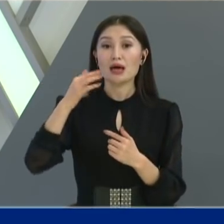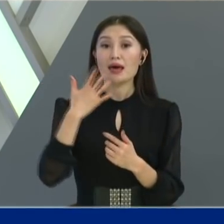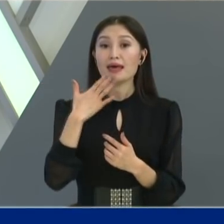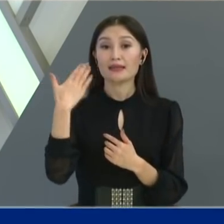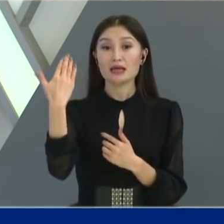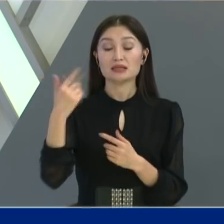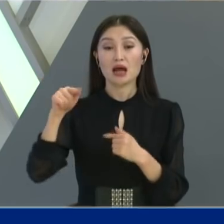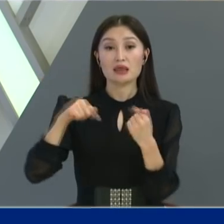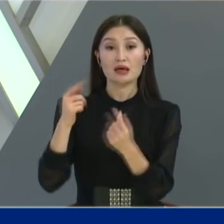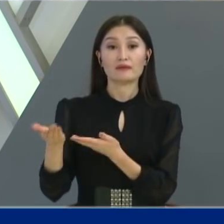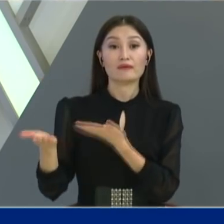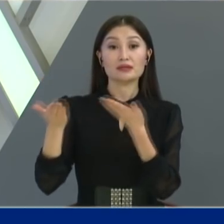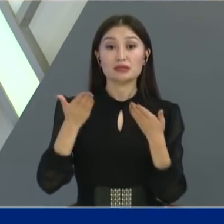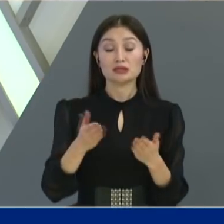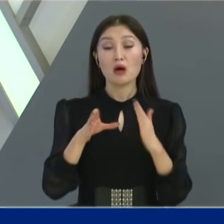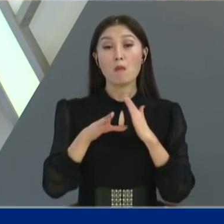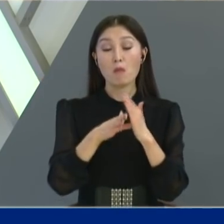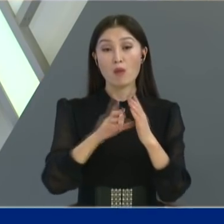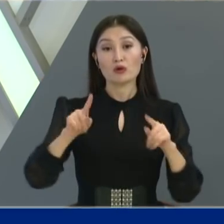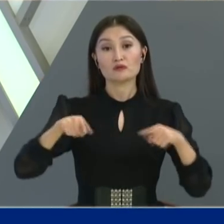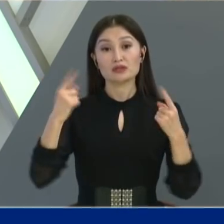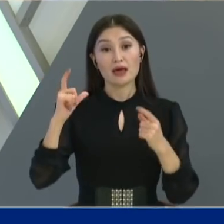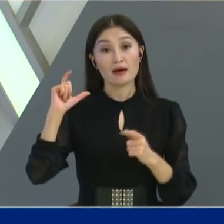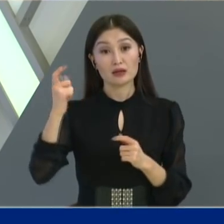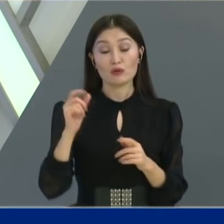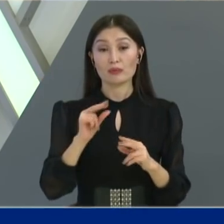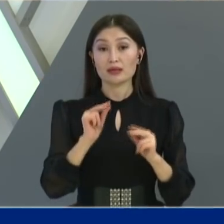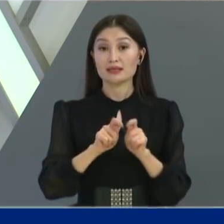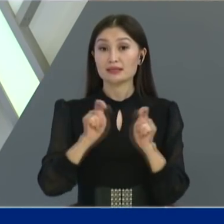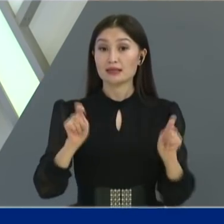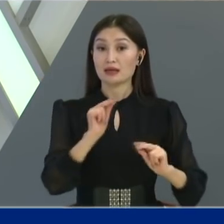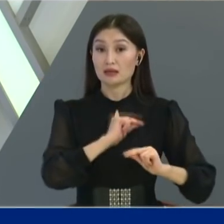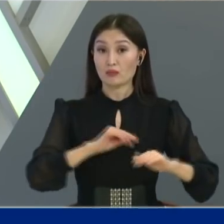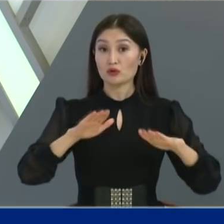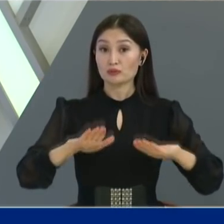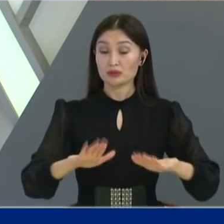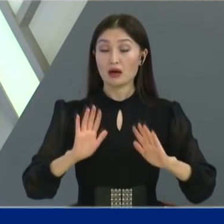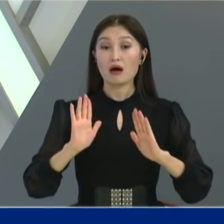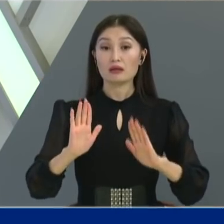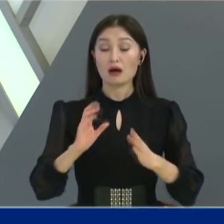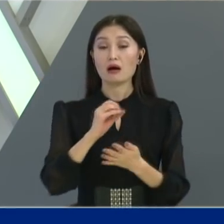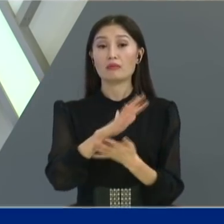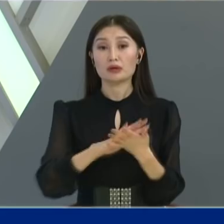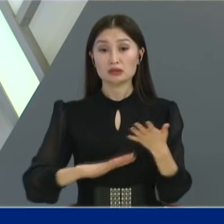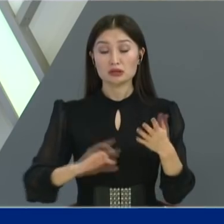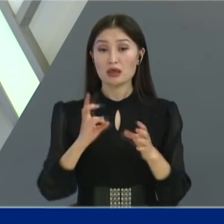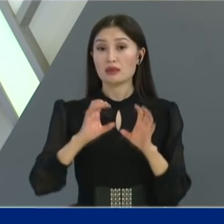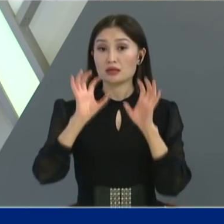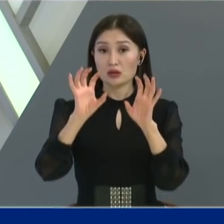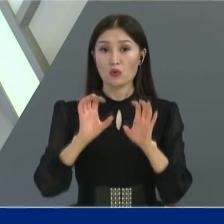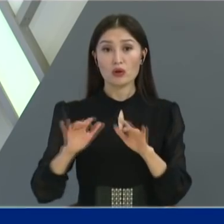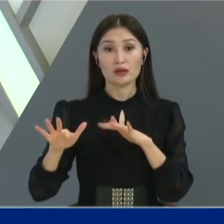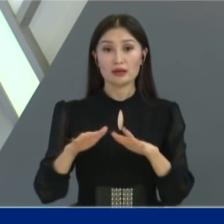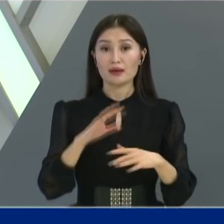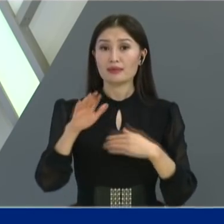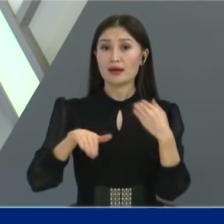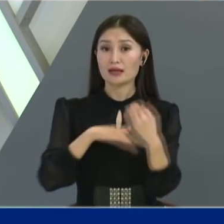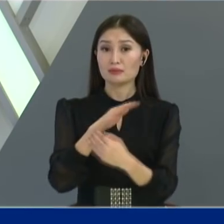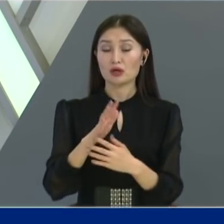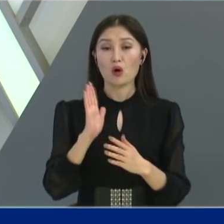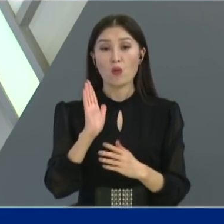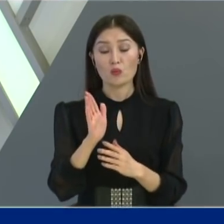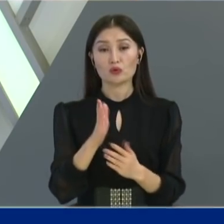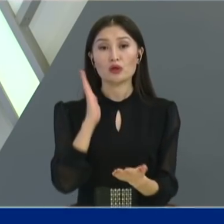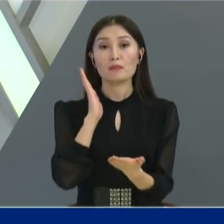чтобы помочь восстановить экономику и создать рабочие места, такая продолжающаяся незаконная деятельность и неразбериха будут